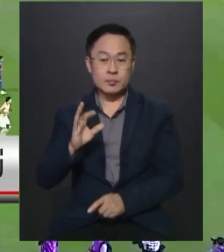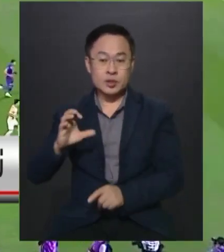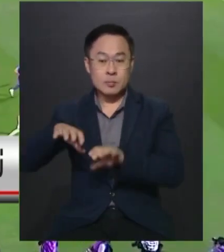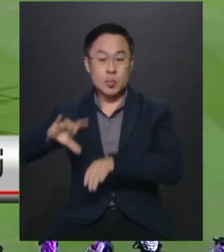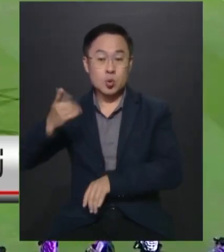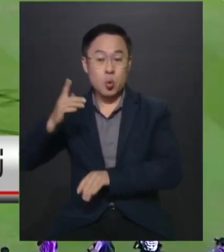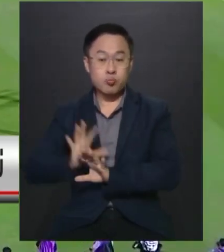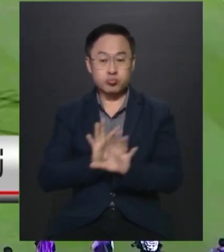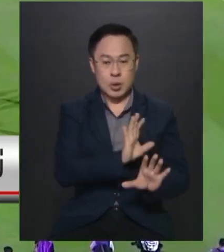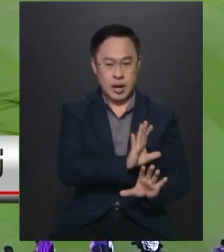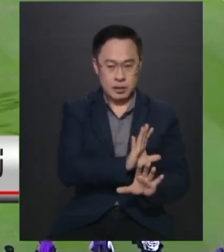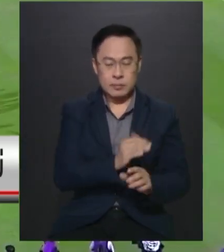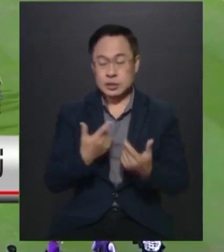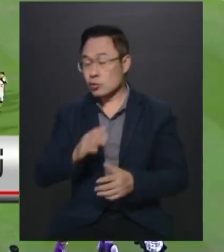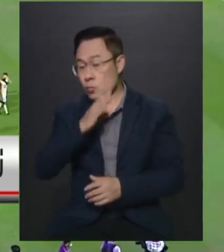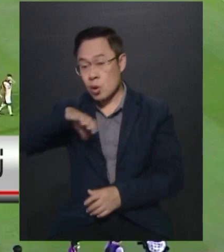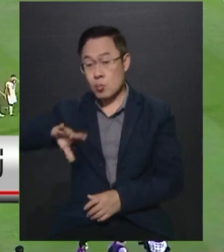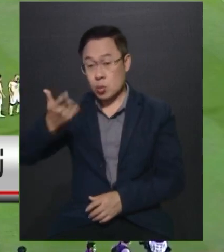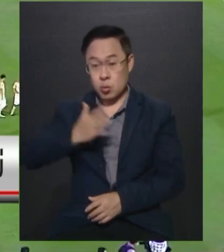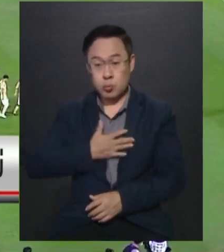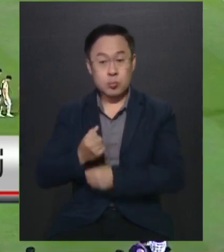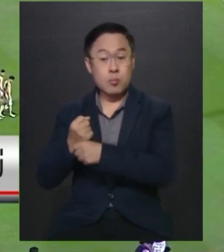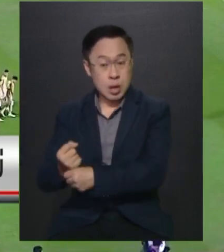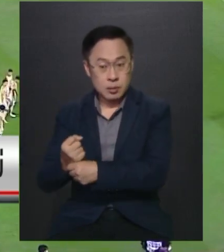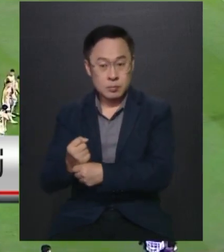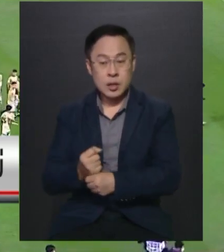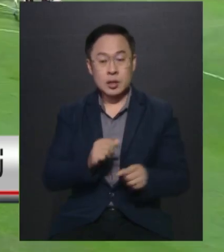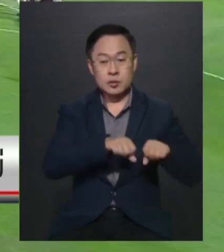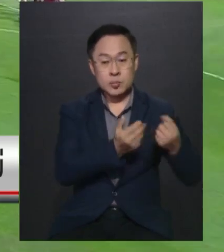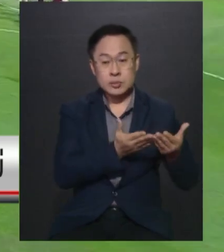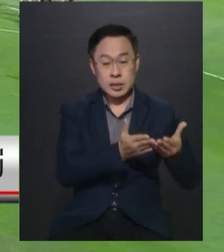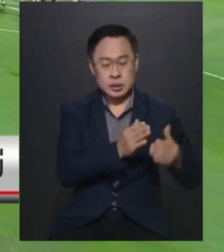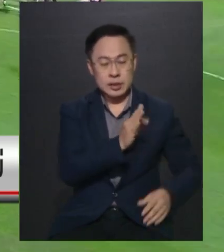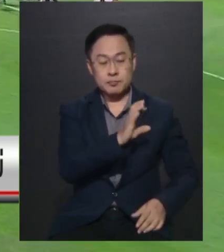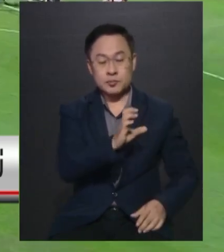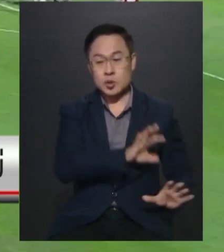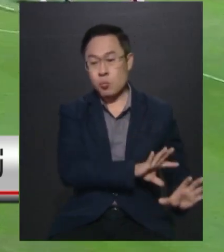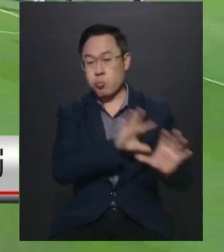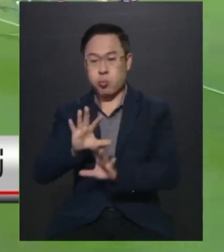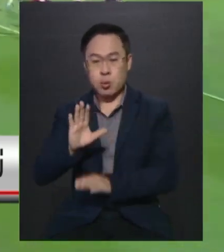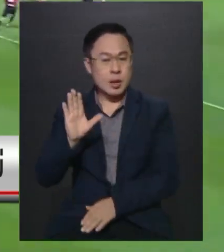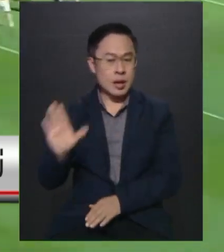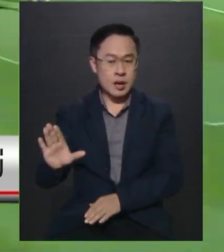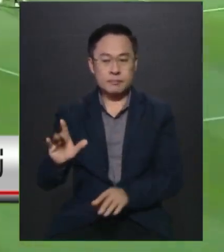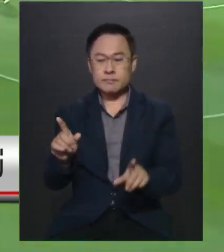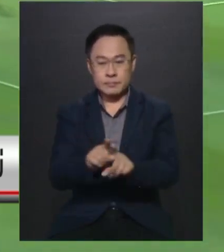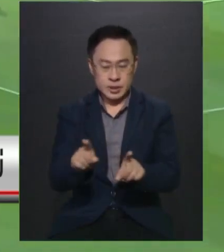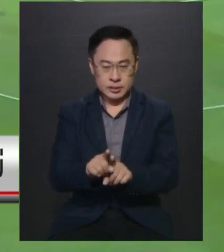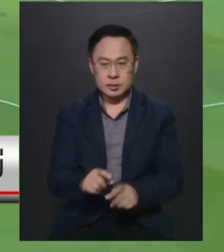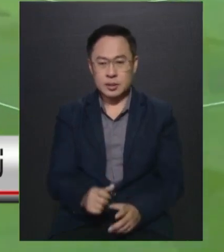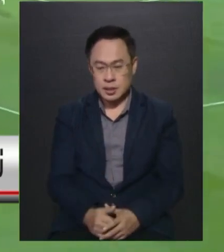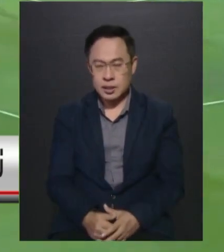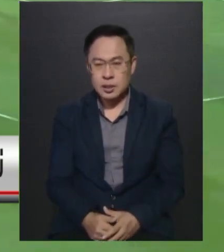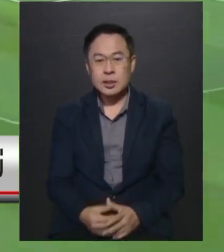สิงหาคมเกมที่การท่าเรือจะออกไปถือเยือนเมืองทองยูไนเต็ดที่ Thunder Dome Stadium ก็เลยเป็นคำถามว่าเอ๊มัน